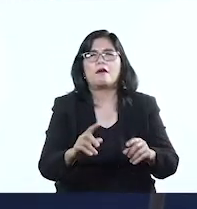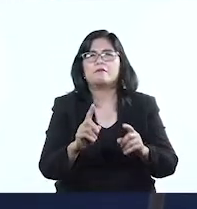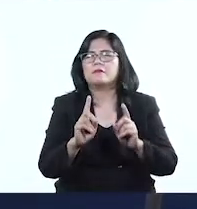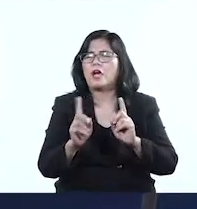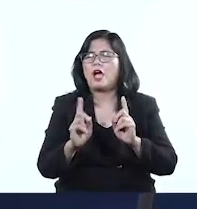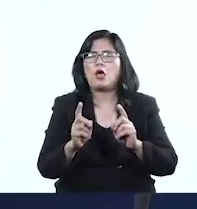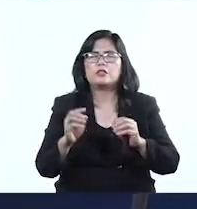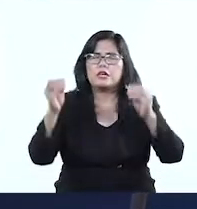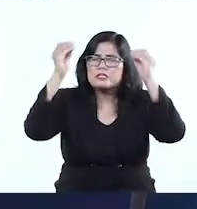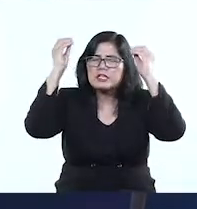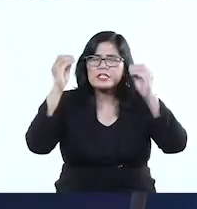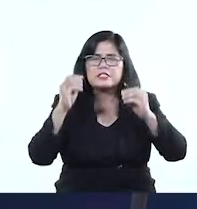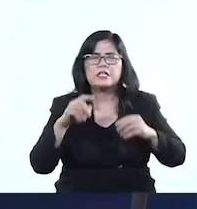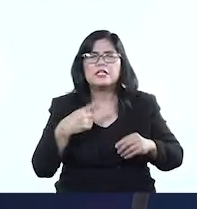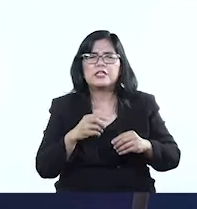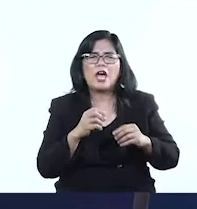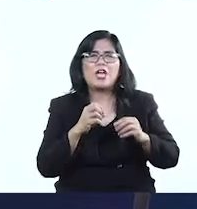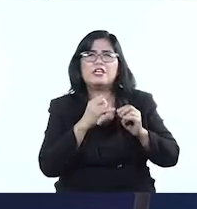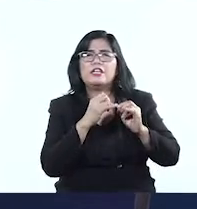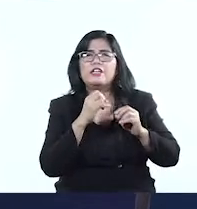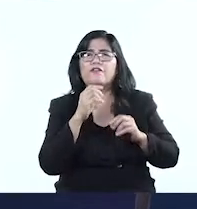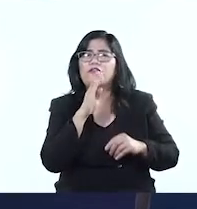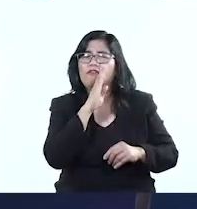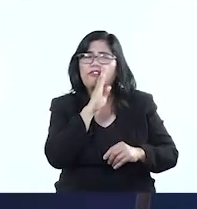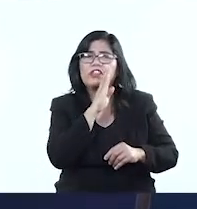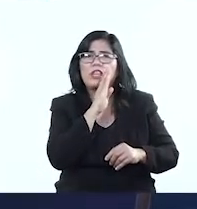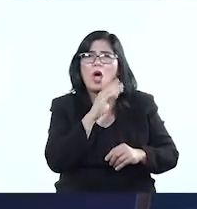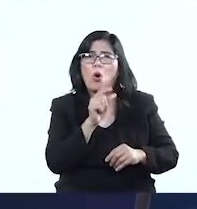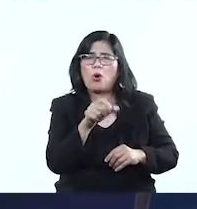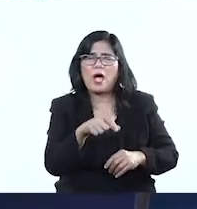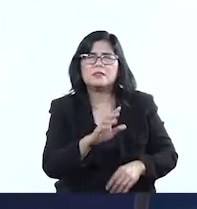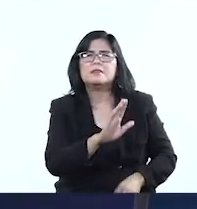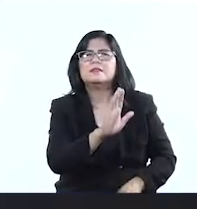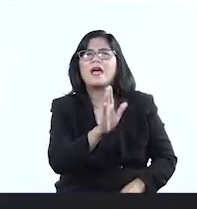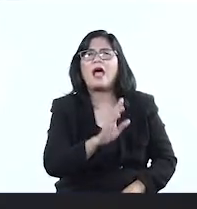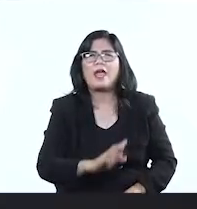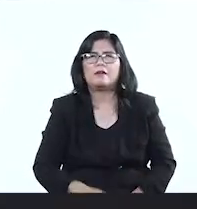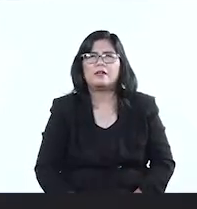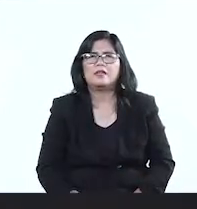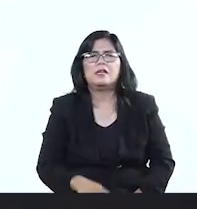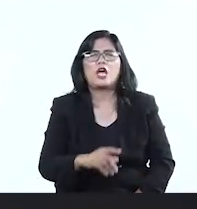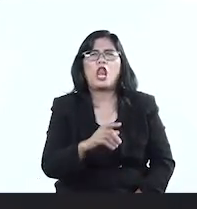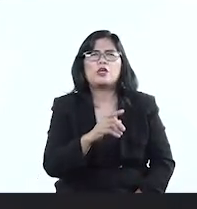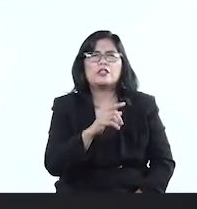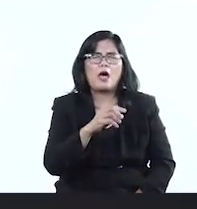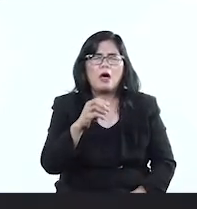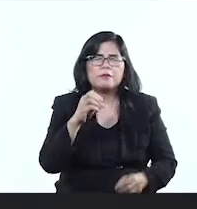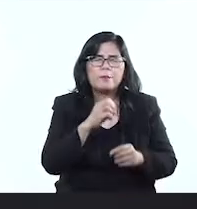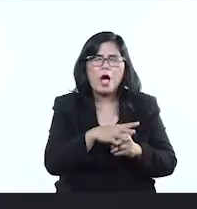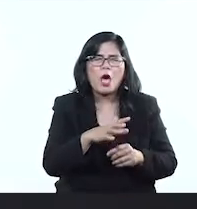menebar fitnah Hai buat saya Sorry untuk bilang ini Hai bego Hai bego